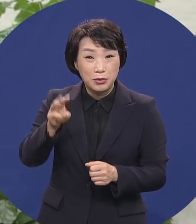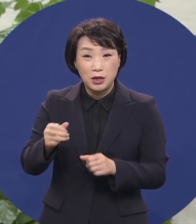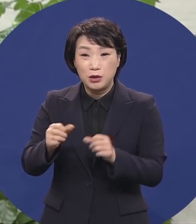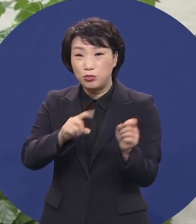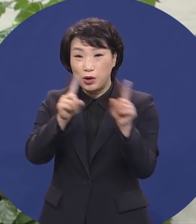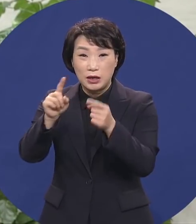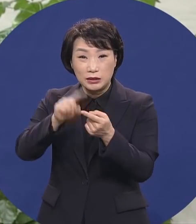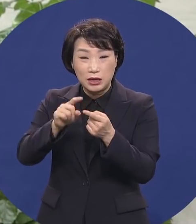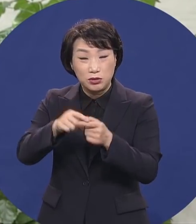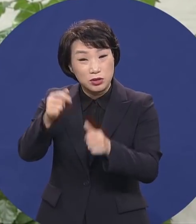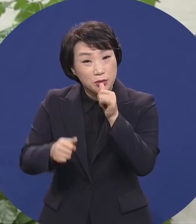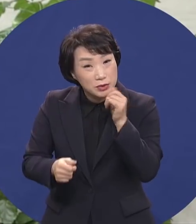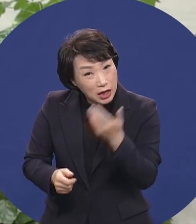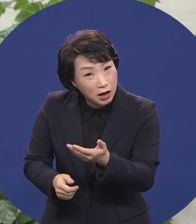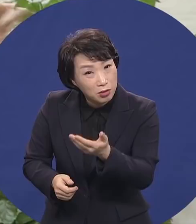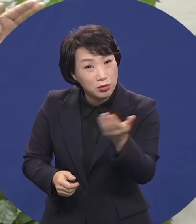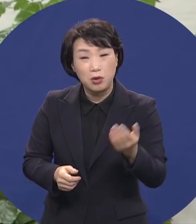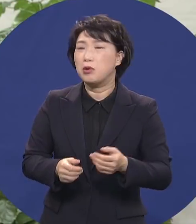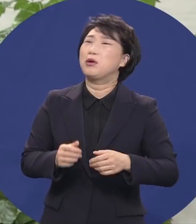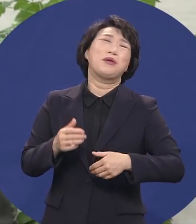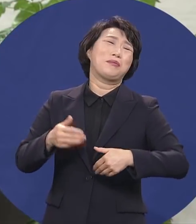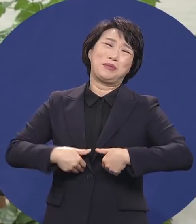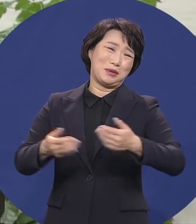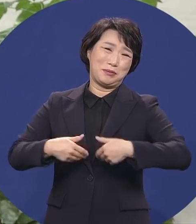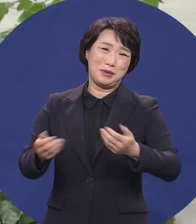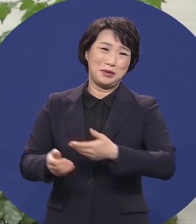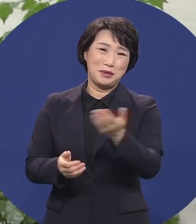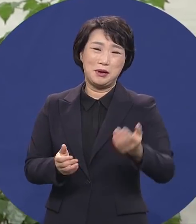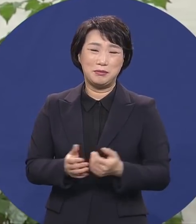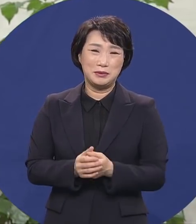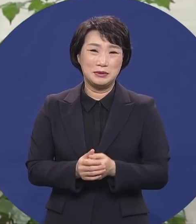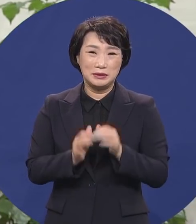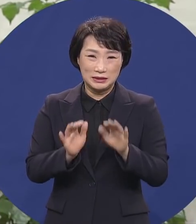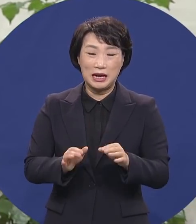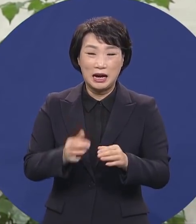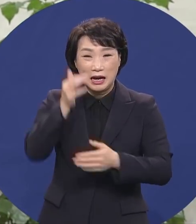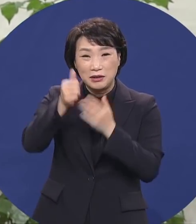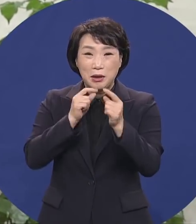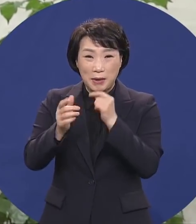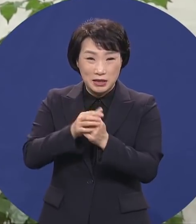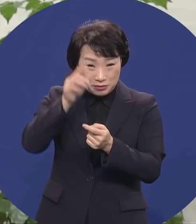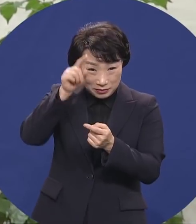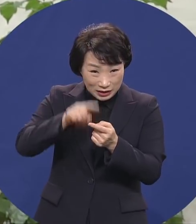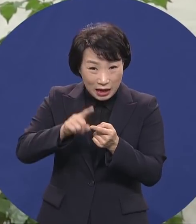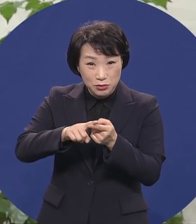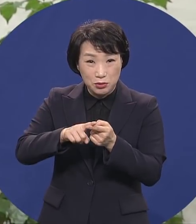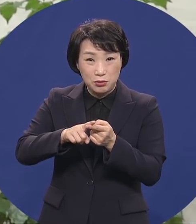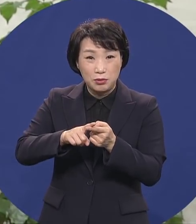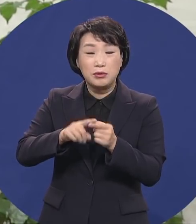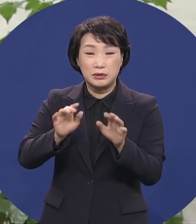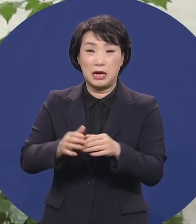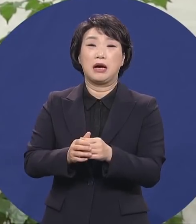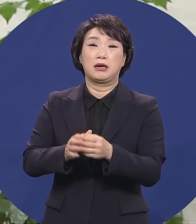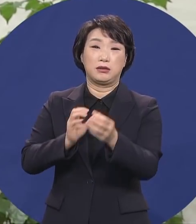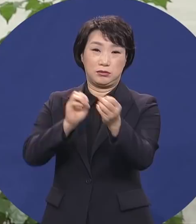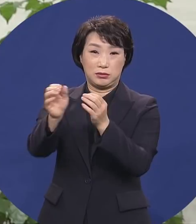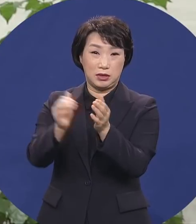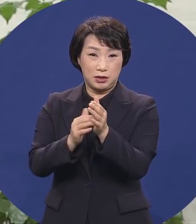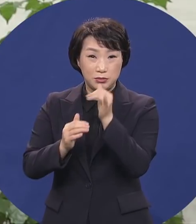사실이냐? 시험해 볼 필요가 없다. 그 말씀 마셨으면 그대로 되는